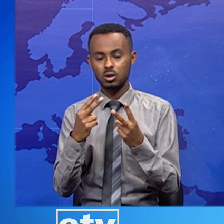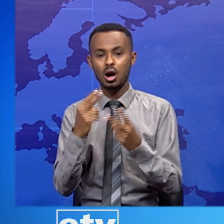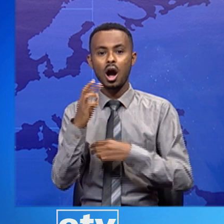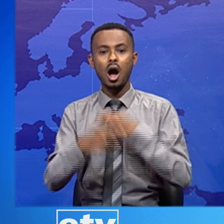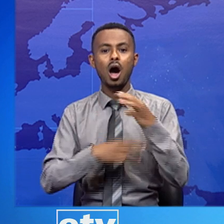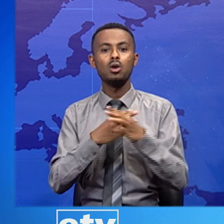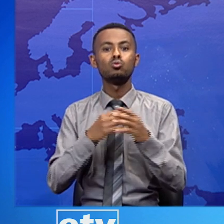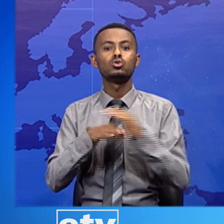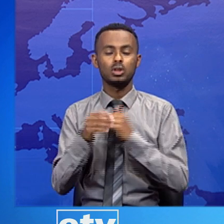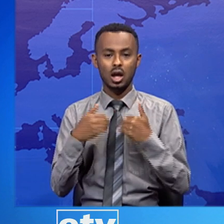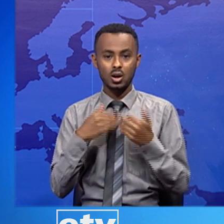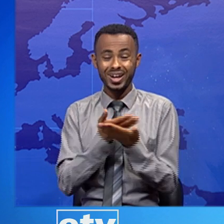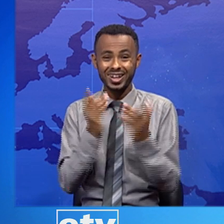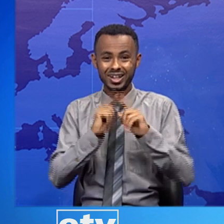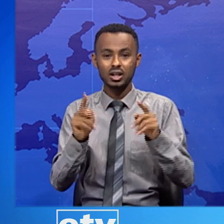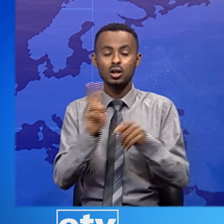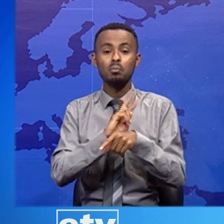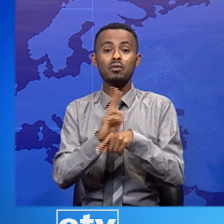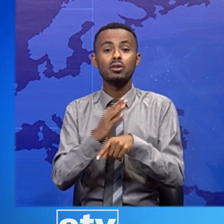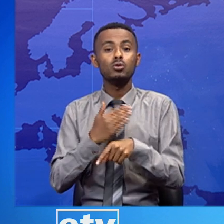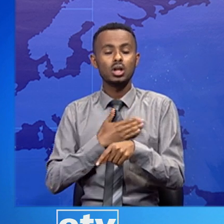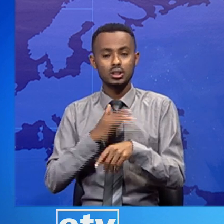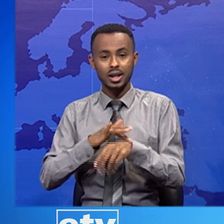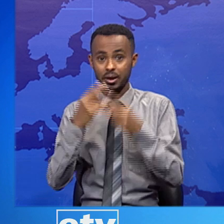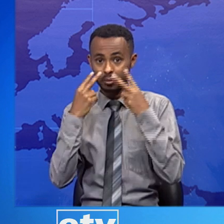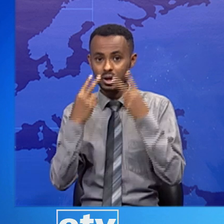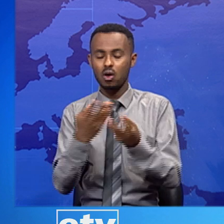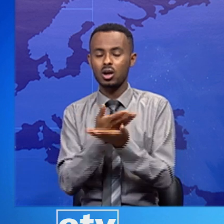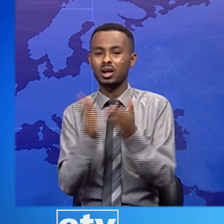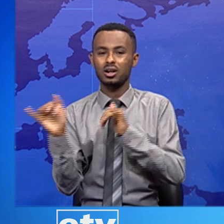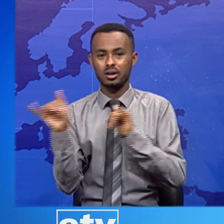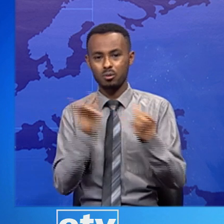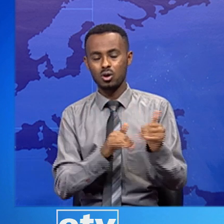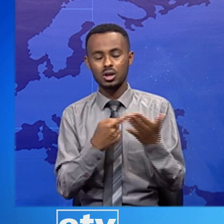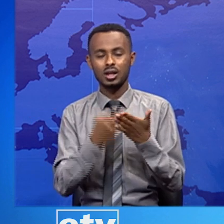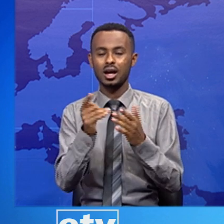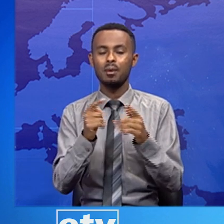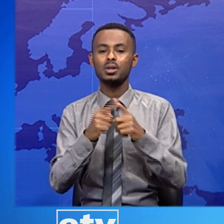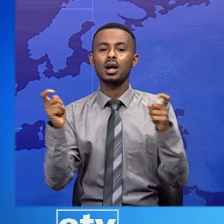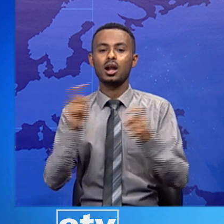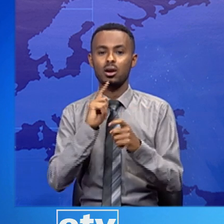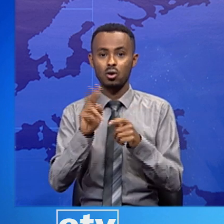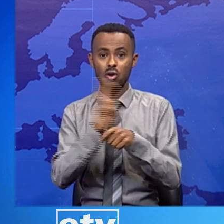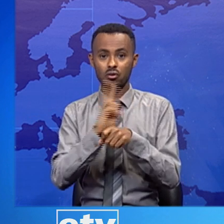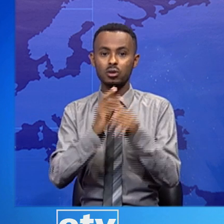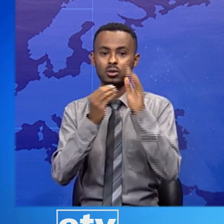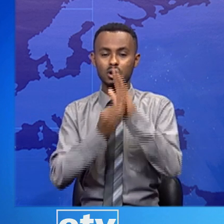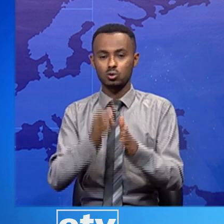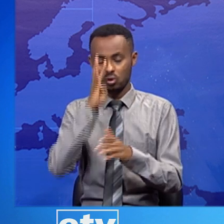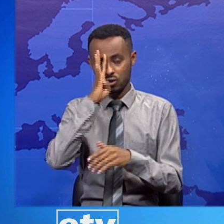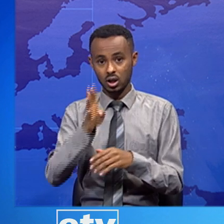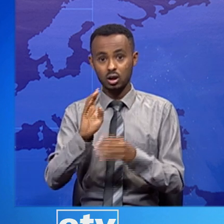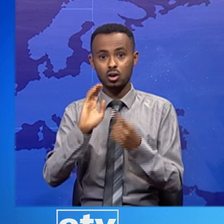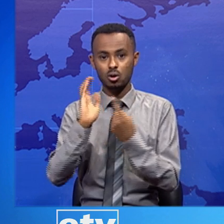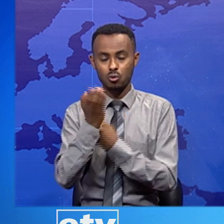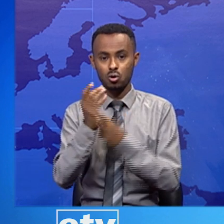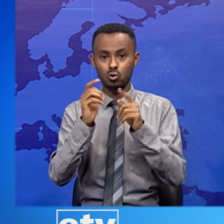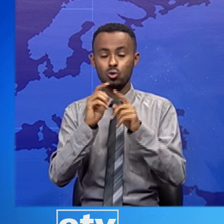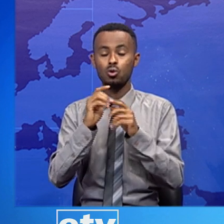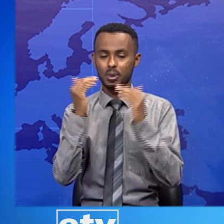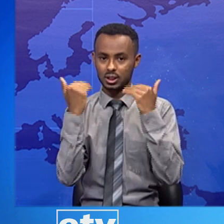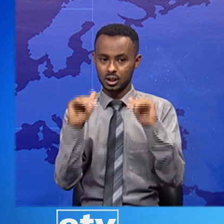ዓለም ውስጥ ነን ያለ ነው። ነገር ግን በፊልሞቻችን ላይ የምናየው ነገር ደግሞ ከዚያ በተቃራኒ ፊልም ተጽዕኖ ፈጣሪ እንደመሆኑ መጠን